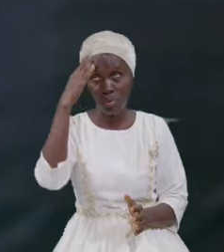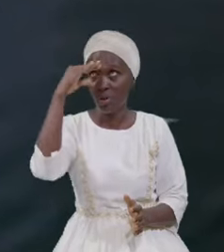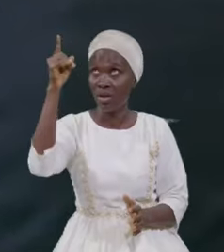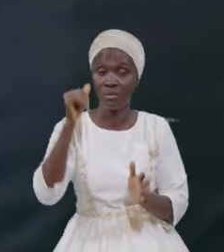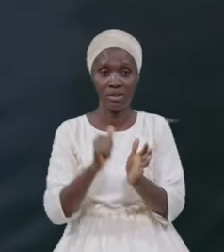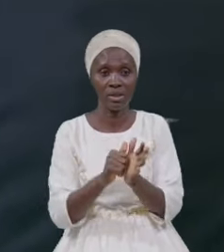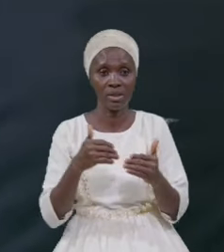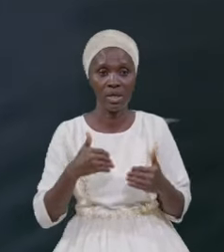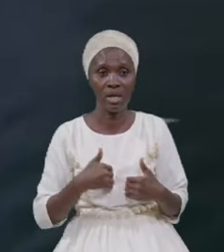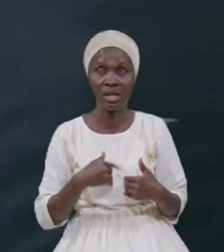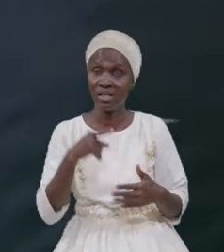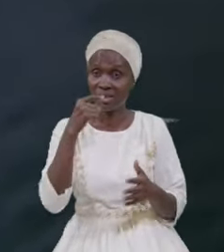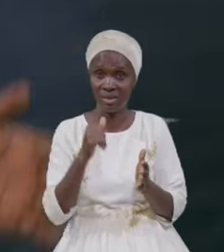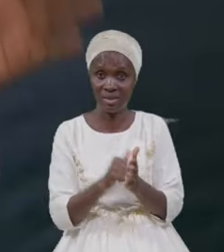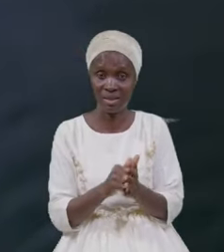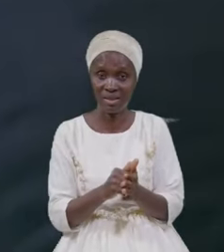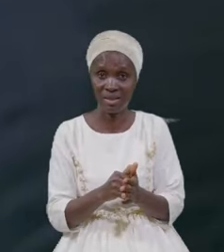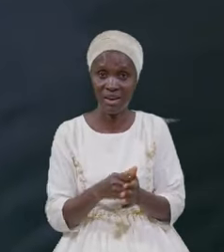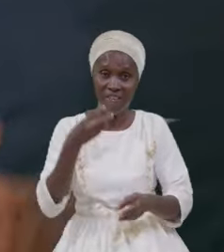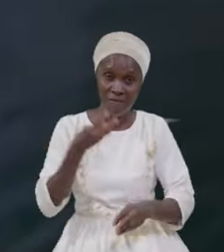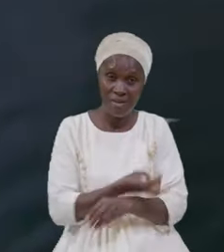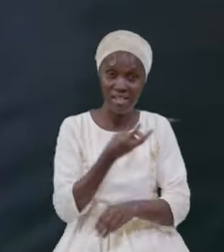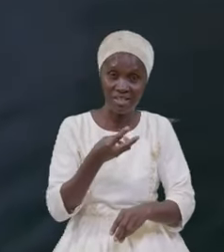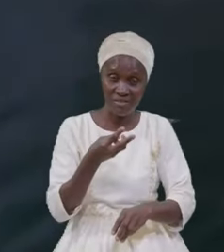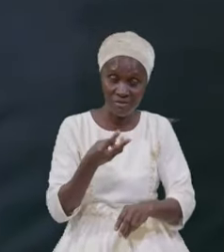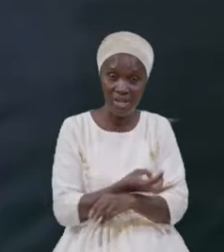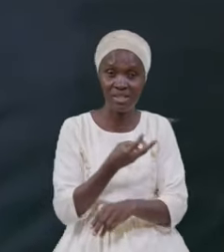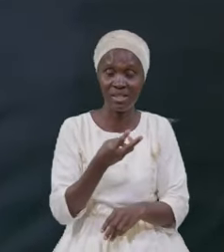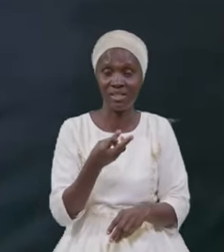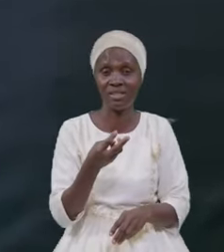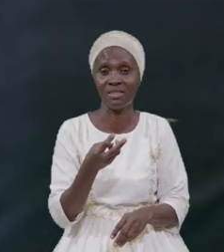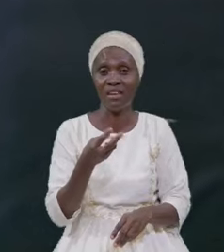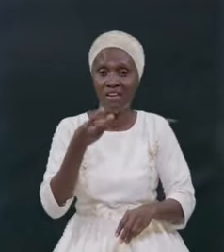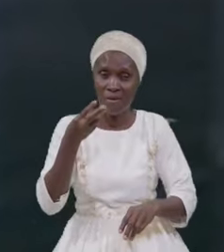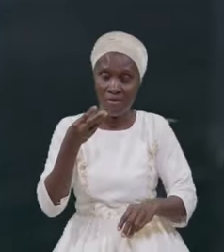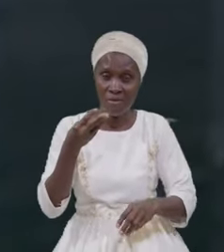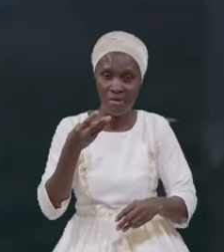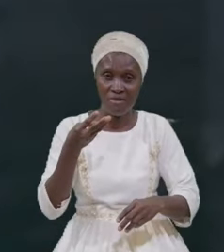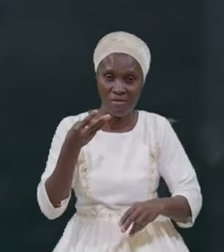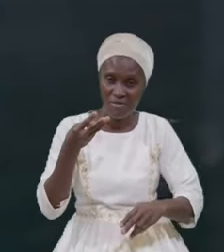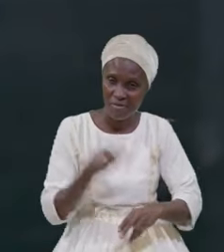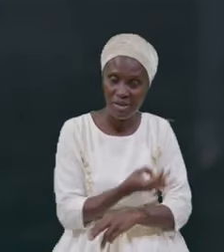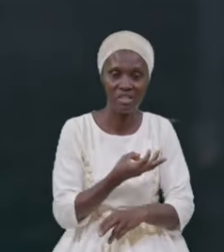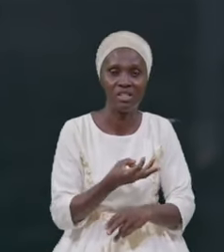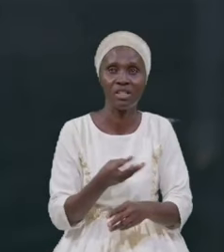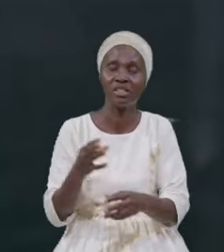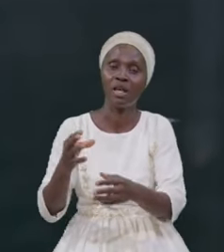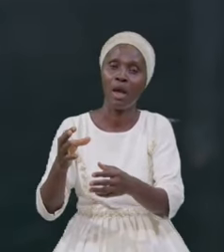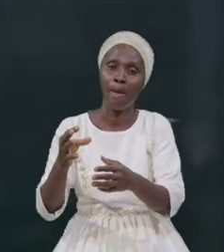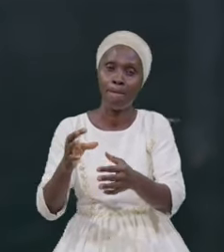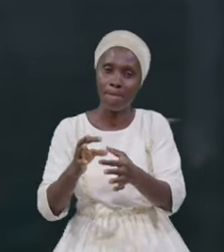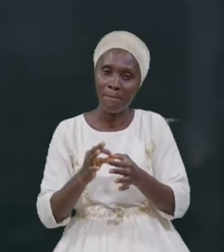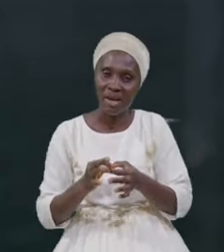vengeance, à moi la rétribution. Et encore,